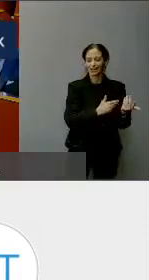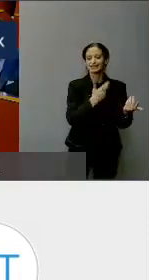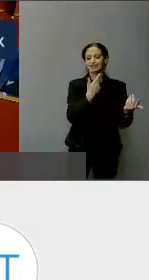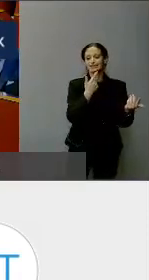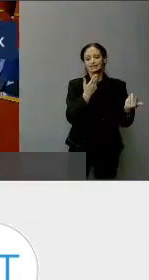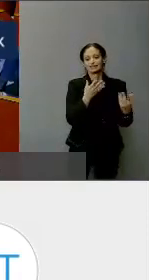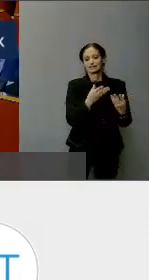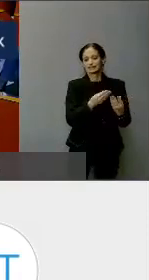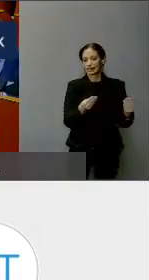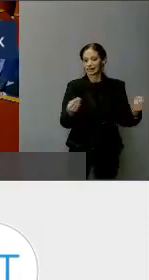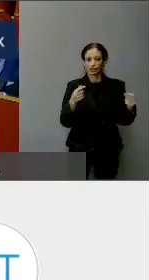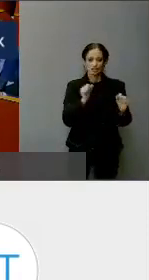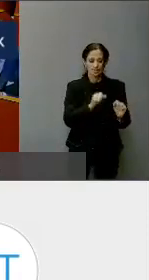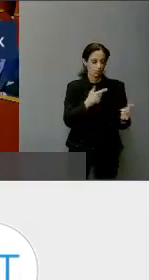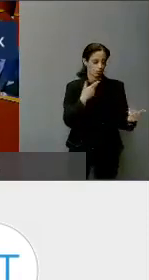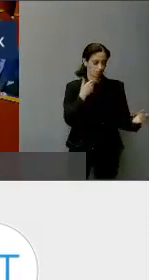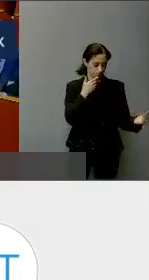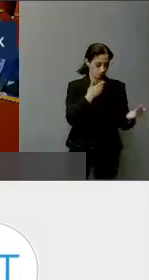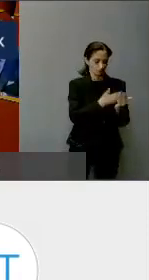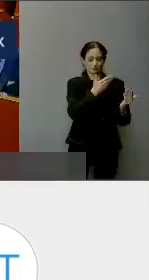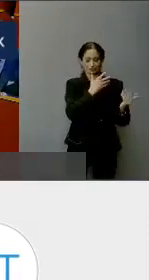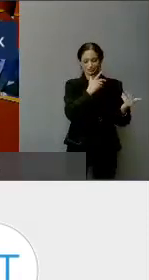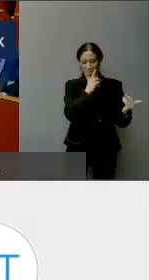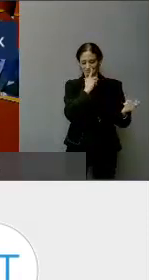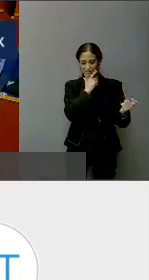questa nuova realizzazione